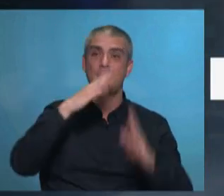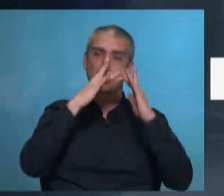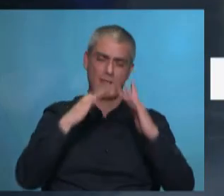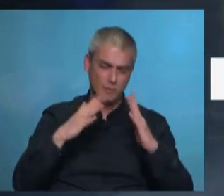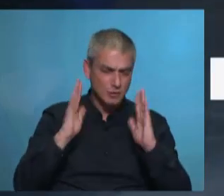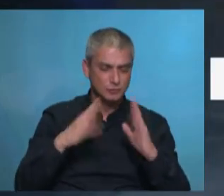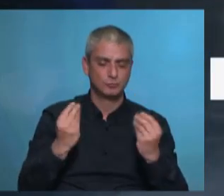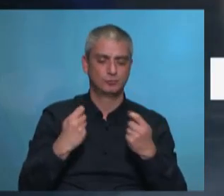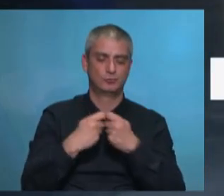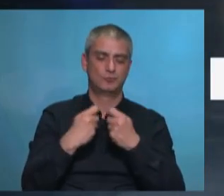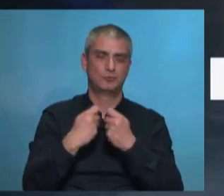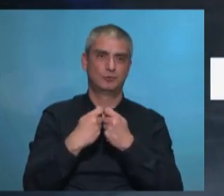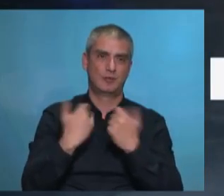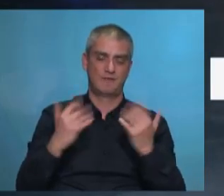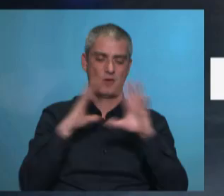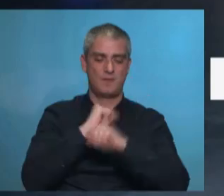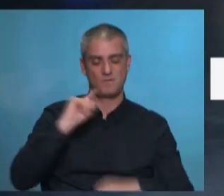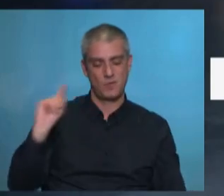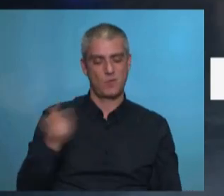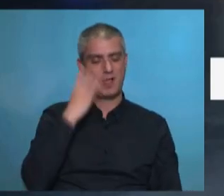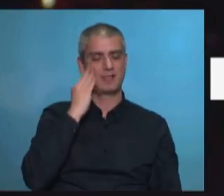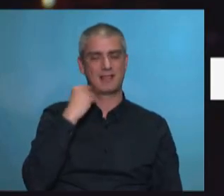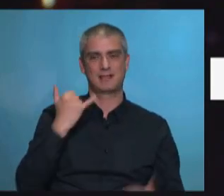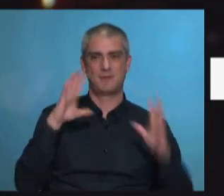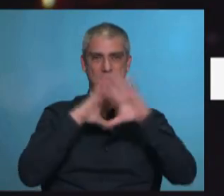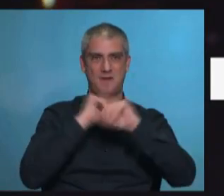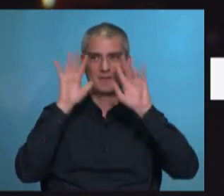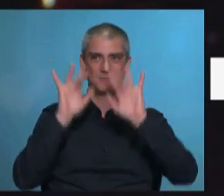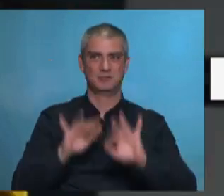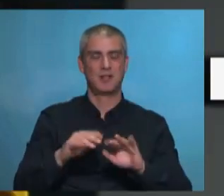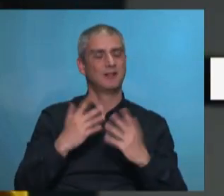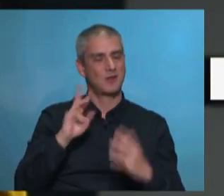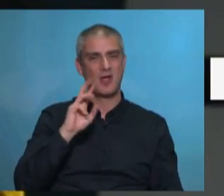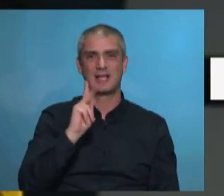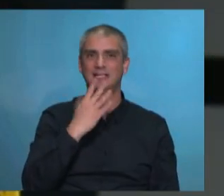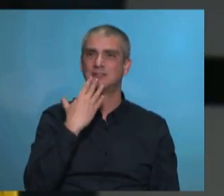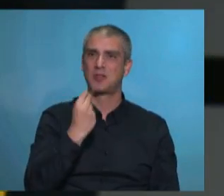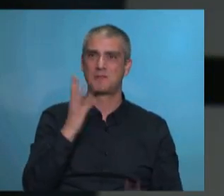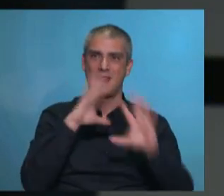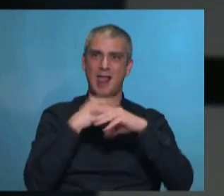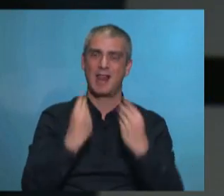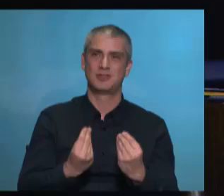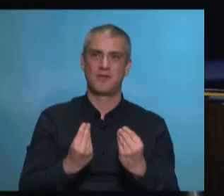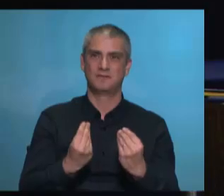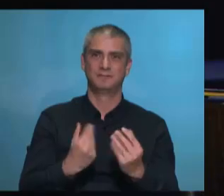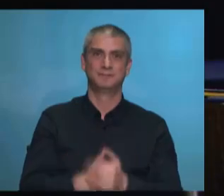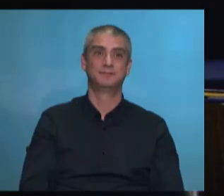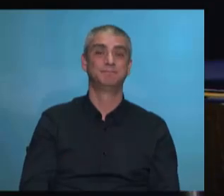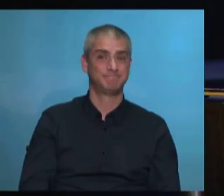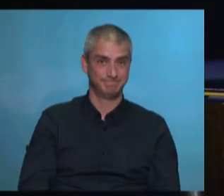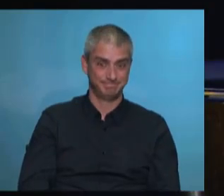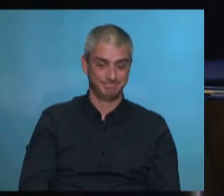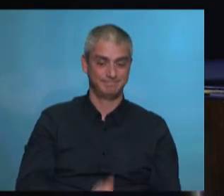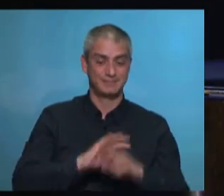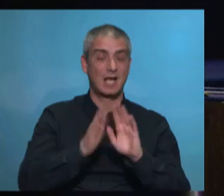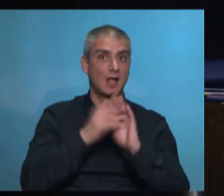משהו משותף בערב שאפשר להסכים עליו. כולנו נהנים הערב מהשלג. רועי קייס, תודה רבה, לילה טוב. לילה טוב. טוב, ואחרי כל אלה